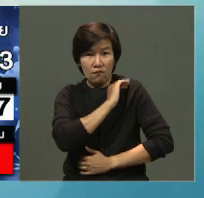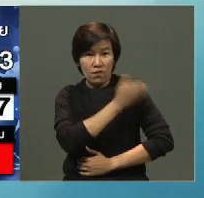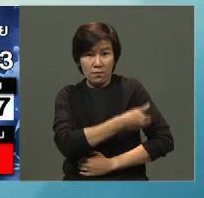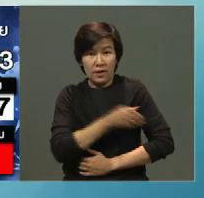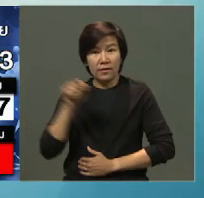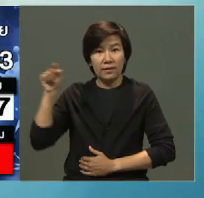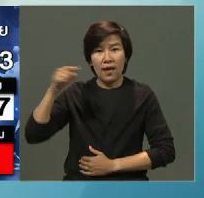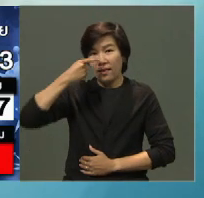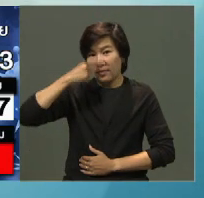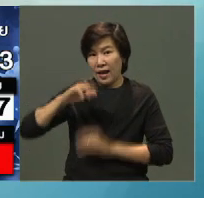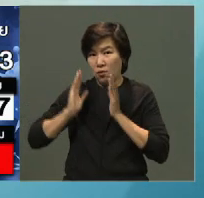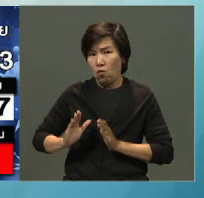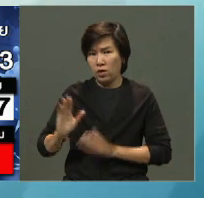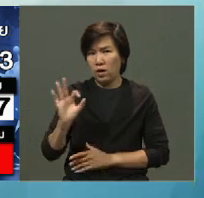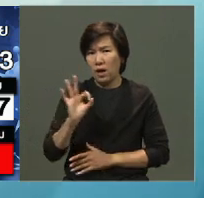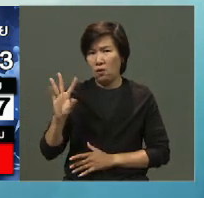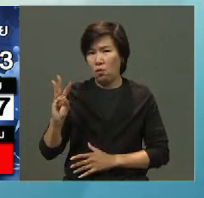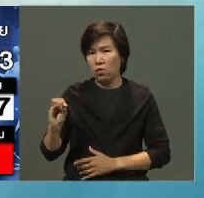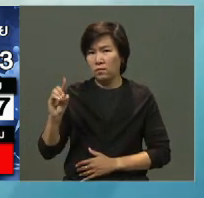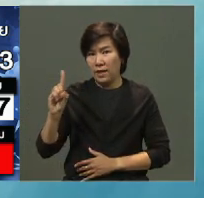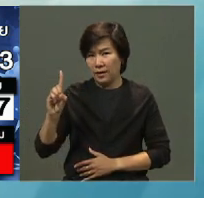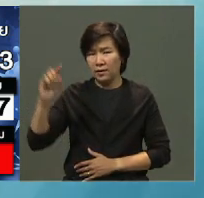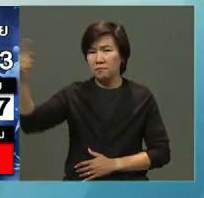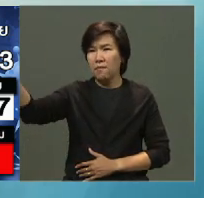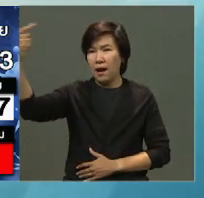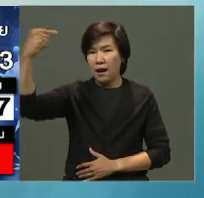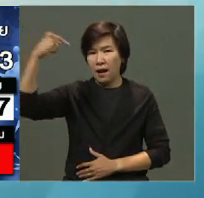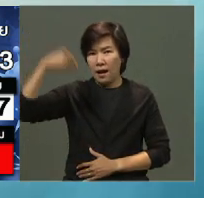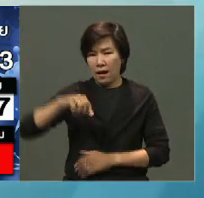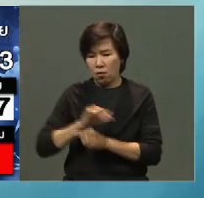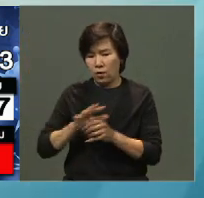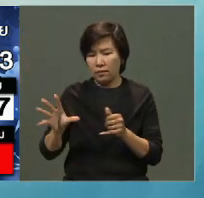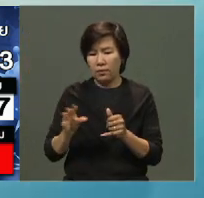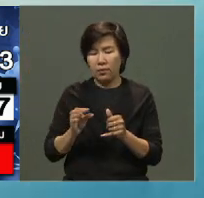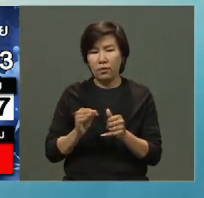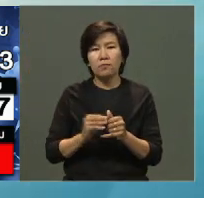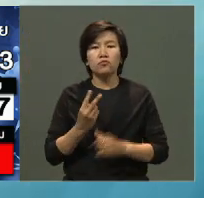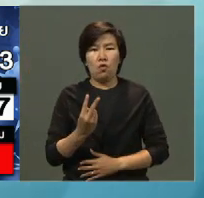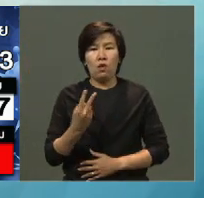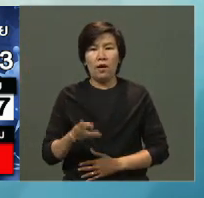อาเภอชัดเจนแล้วนะครับว่าส่วนใหญ่ไม่มีอาการทั้งนั้นเลยนะครับมาดูนะครับฟิลิปปินส์มีคนที่เดินทางกลับมาเป็นคนไทยเดินทางกลับมาจากฟิลิปปินส์จำนวนถึง961รายแล้วก็ติดเชื้อไปแล้ว 2